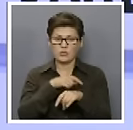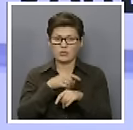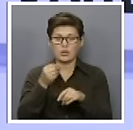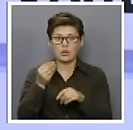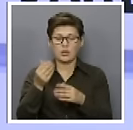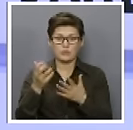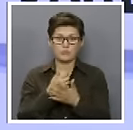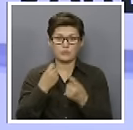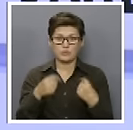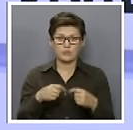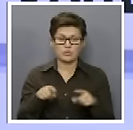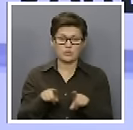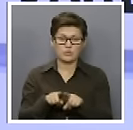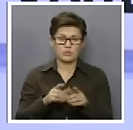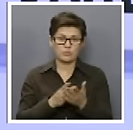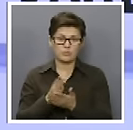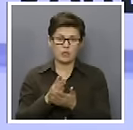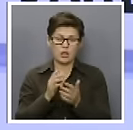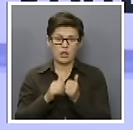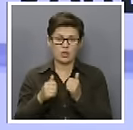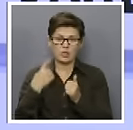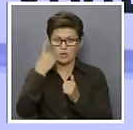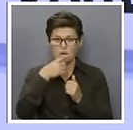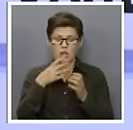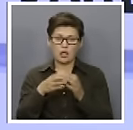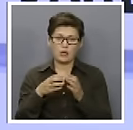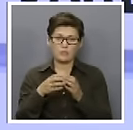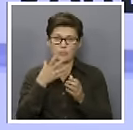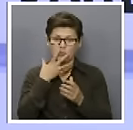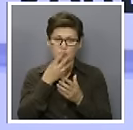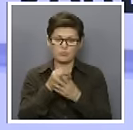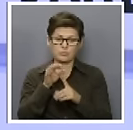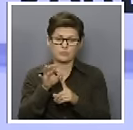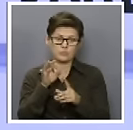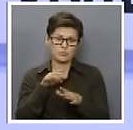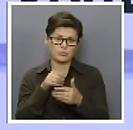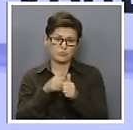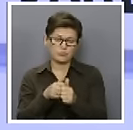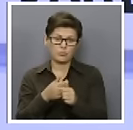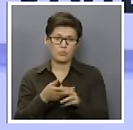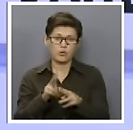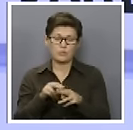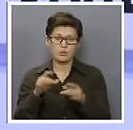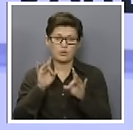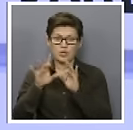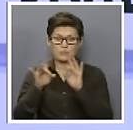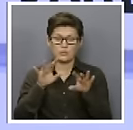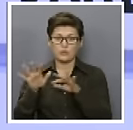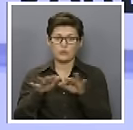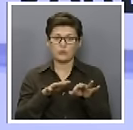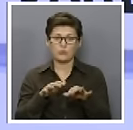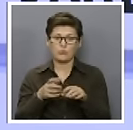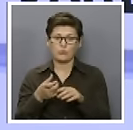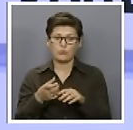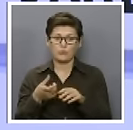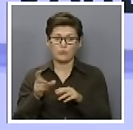табу немесе бизнес жағын айтқаннан кейін әрбір жеке компания өзінің мүддесін көздейді. Сондықтан бұл жерде ол жарнама жасау деген нәрсе